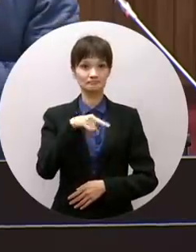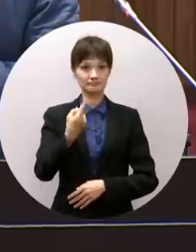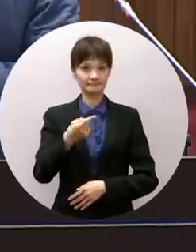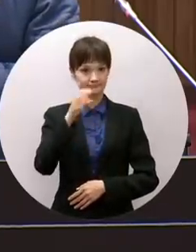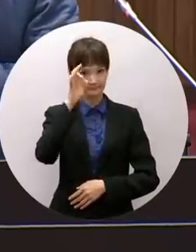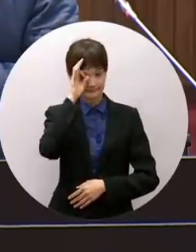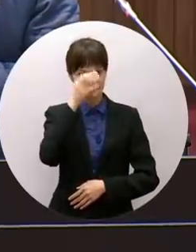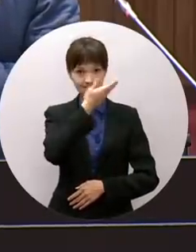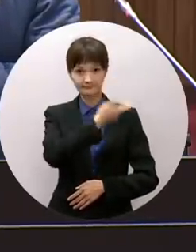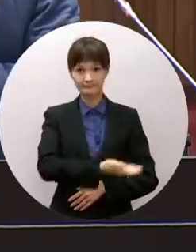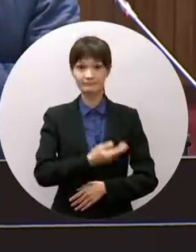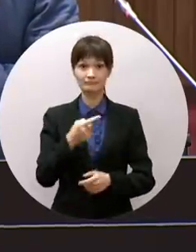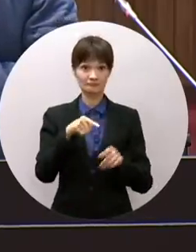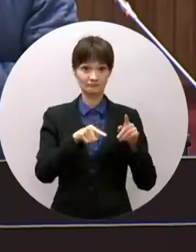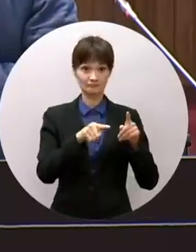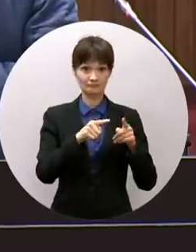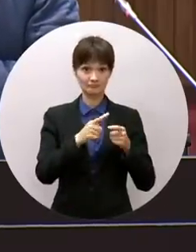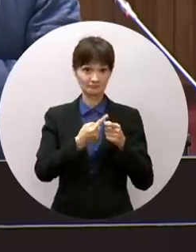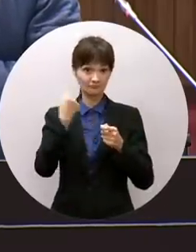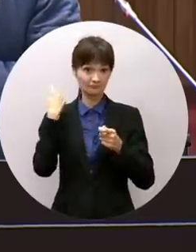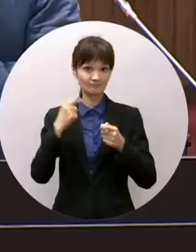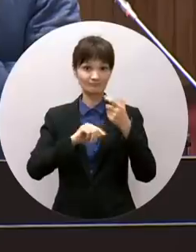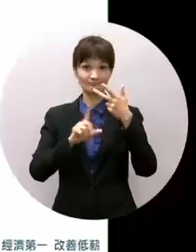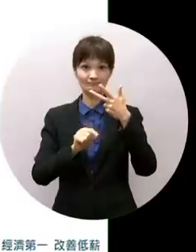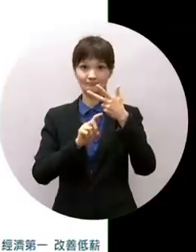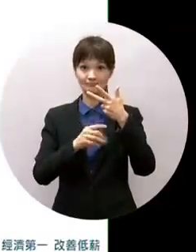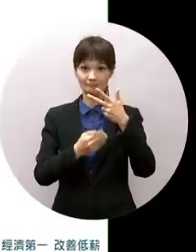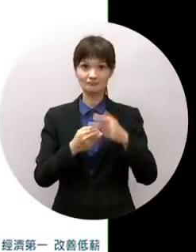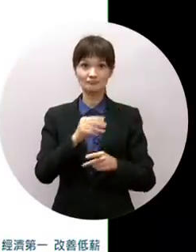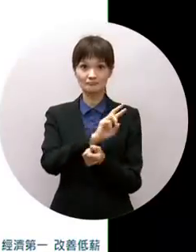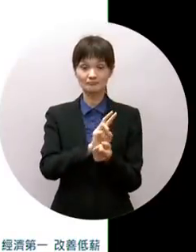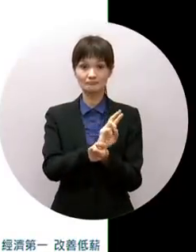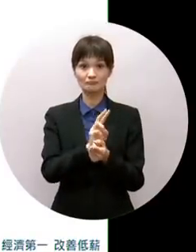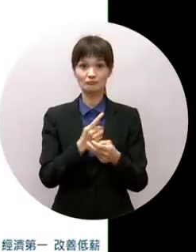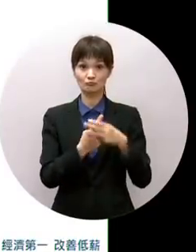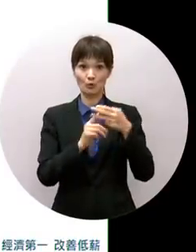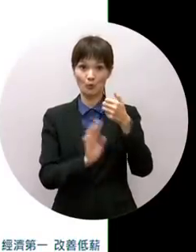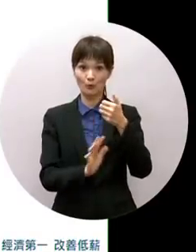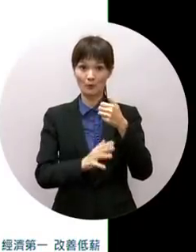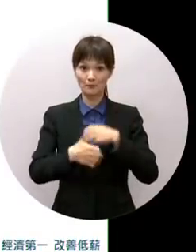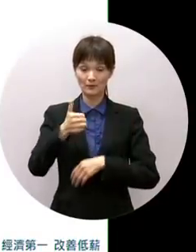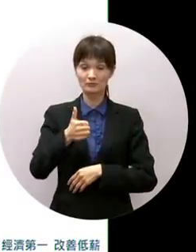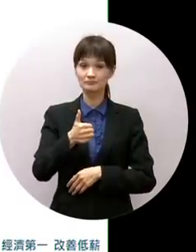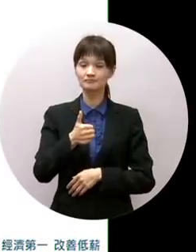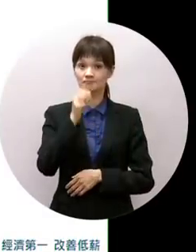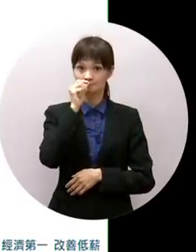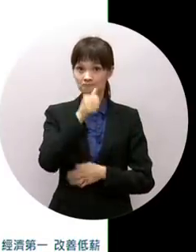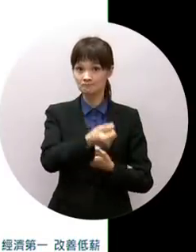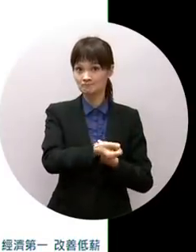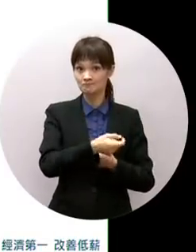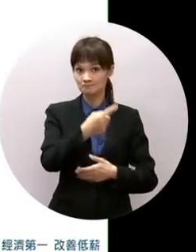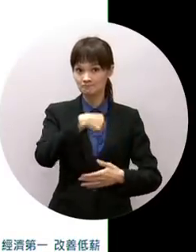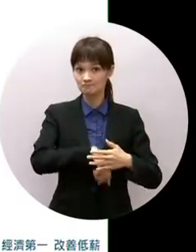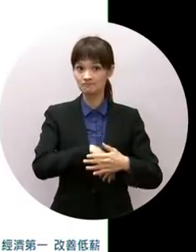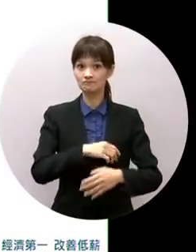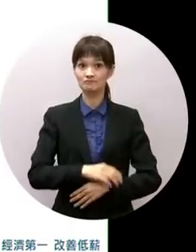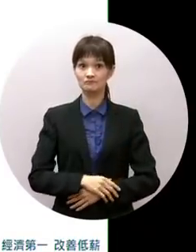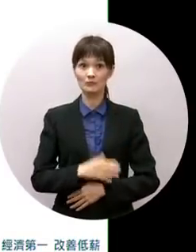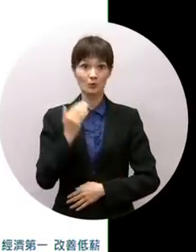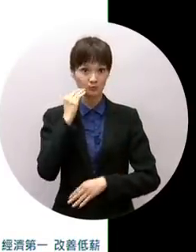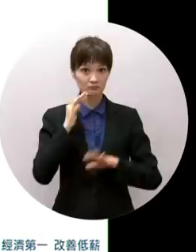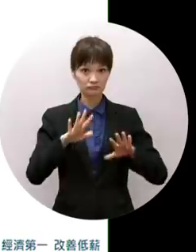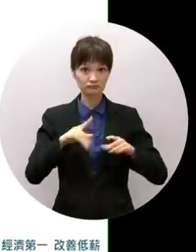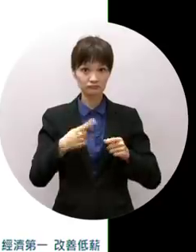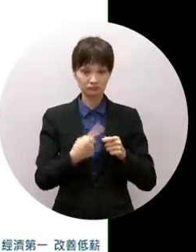是去年7月19号，林聪贤主委还特别把你拉进来。假设今年再